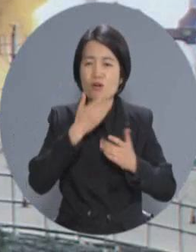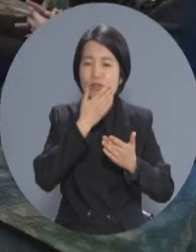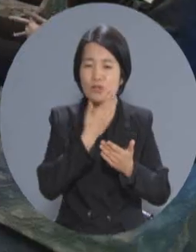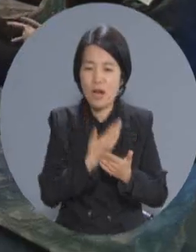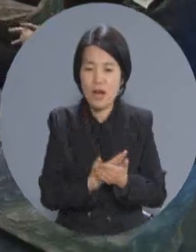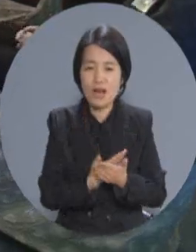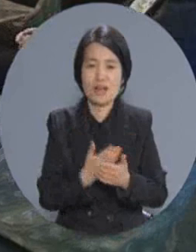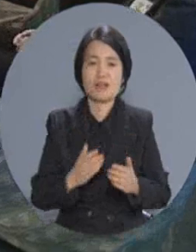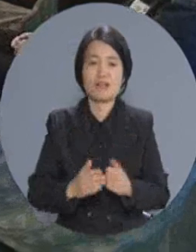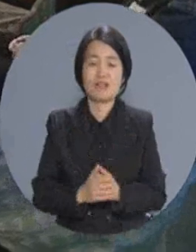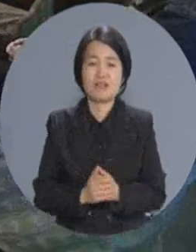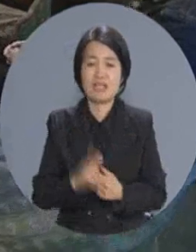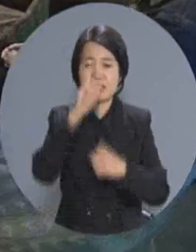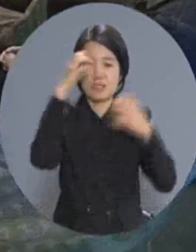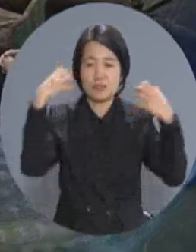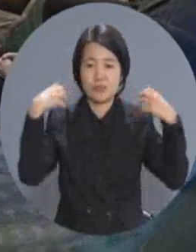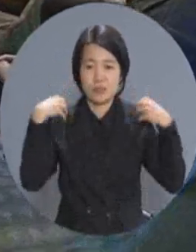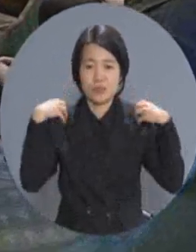정부가